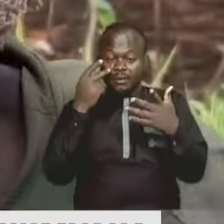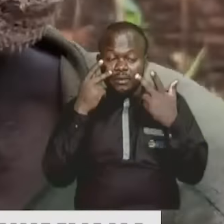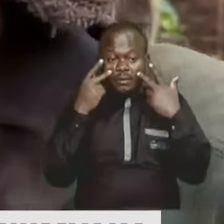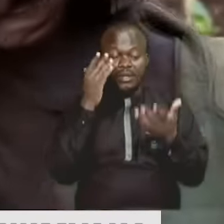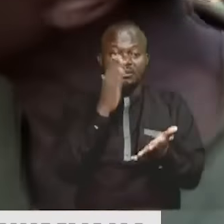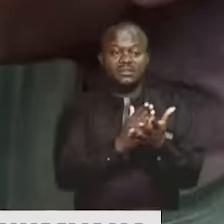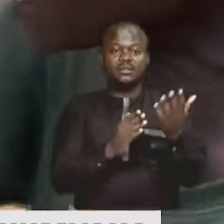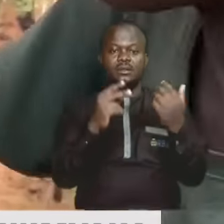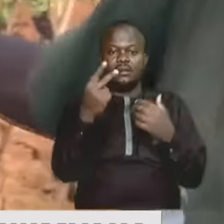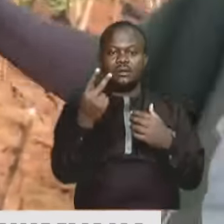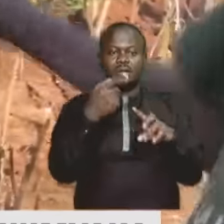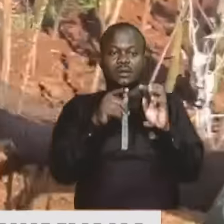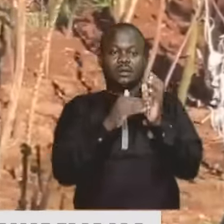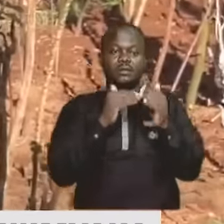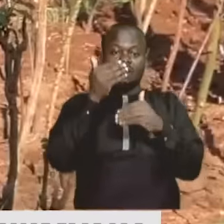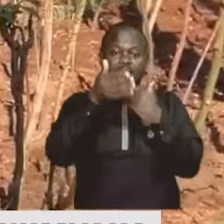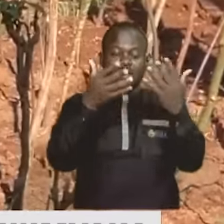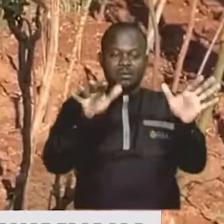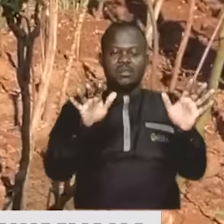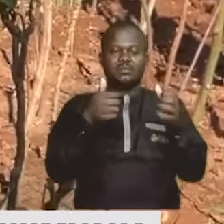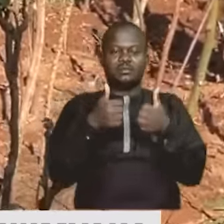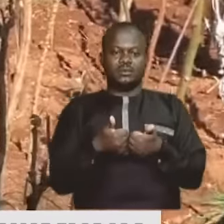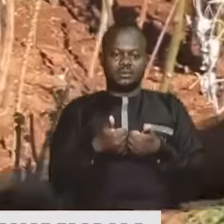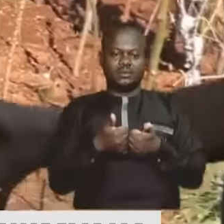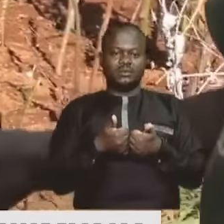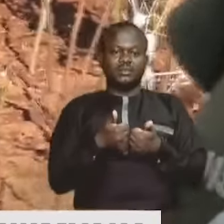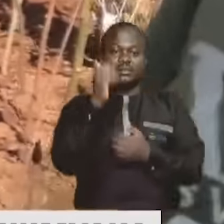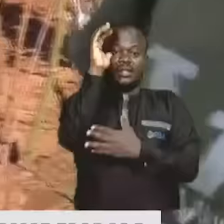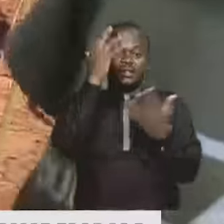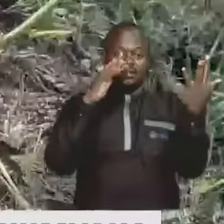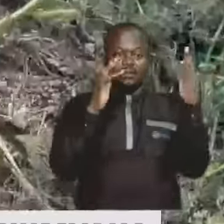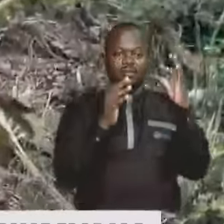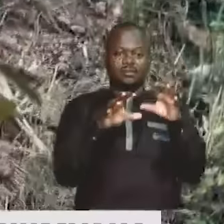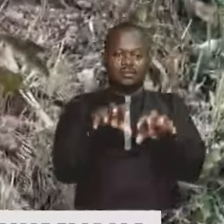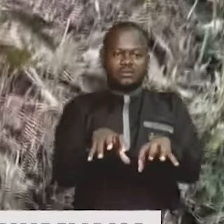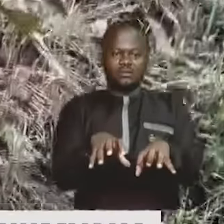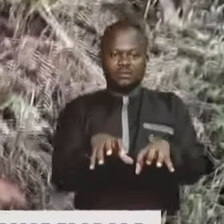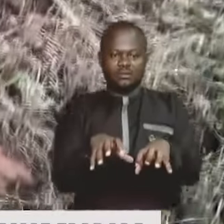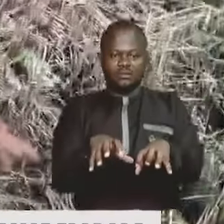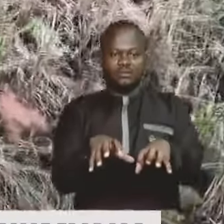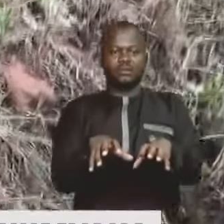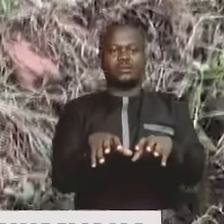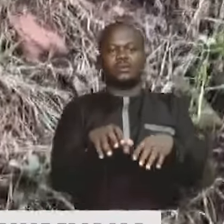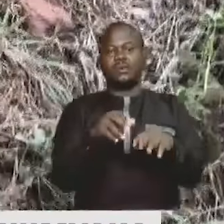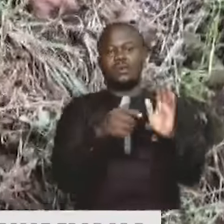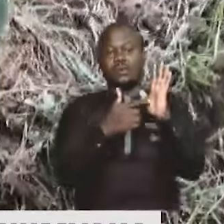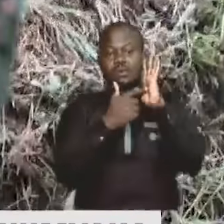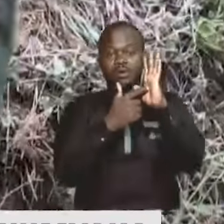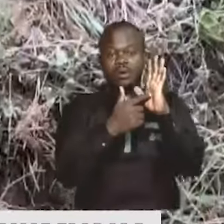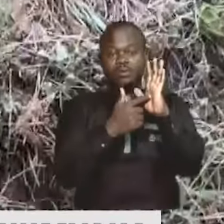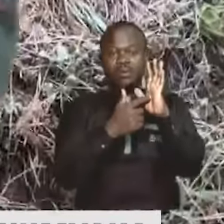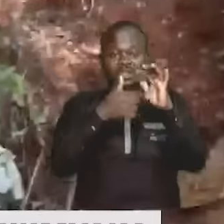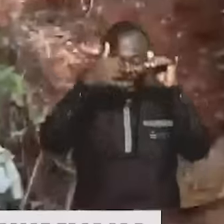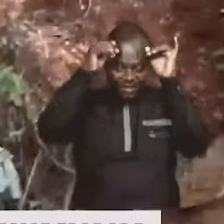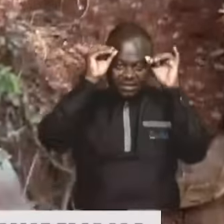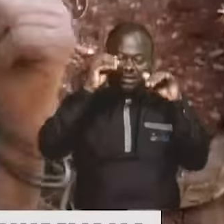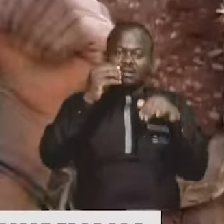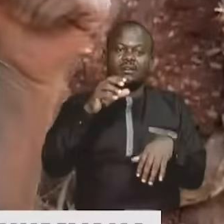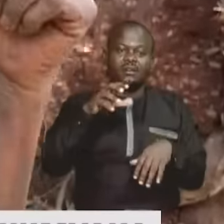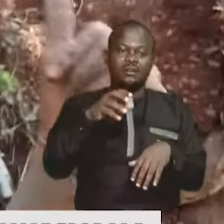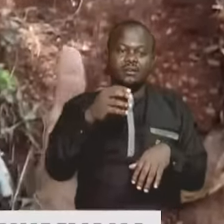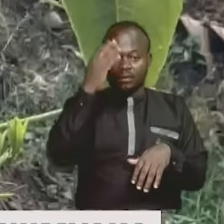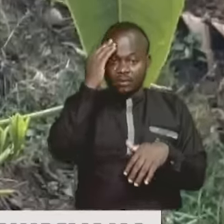kabiri kandi yari maje kugara neza. Iki giti cyahise kigwingira uwamwirika inka yagiciye umutwe kuko